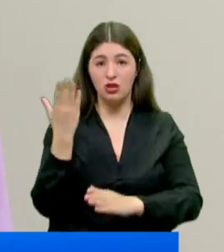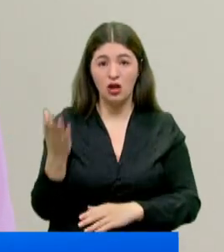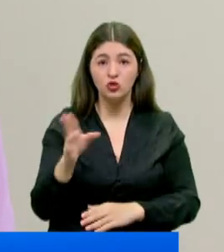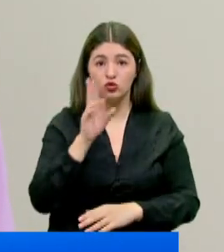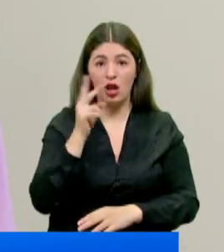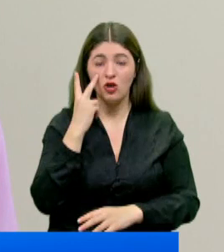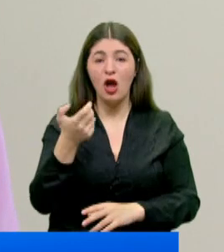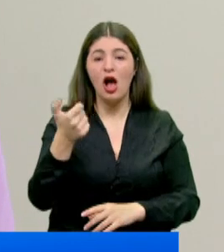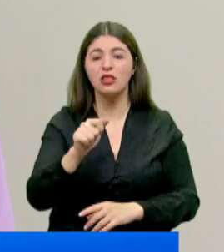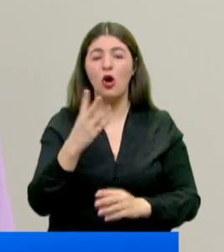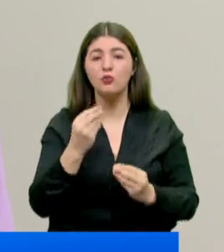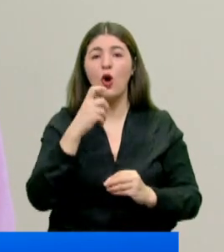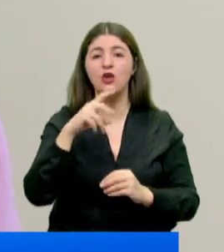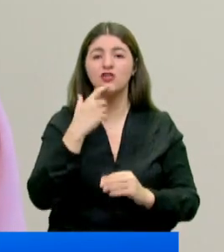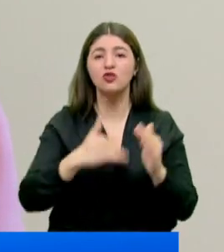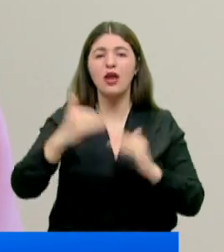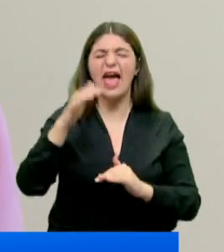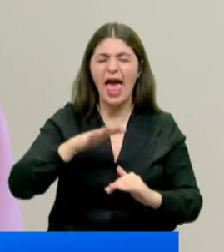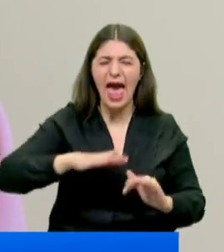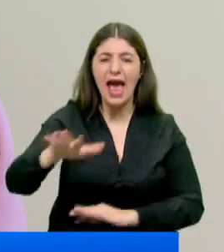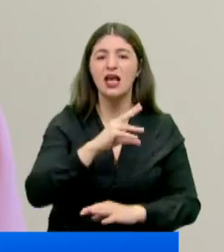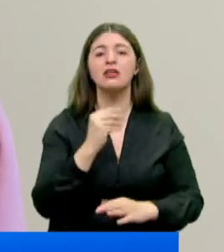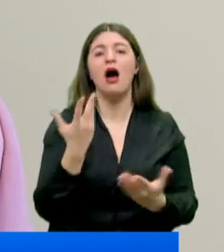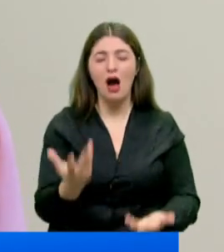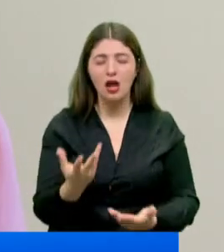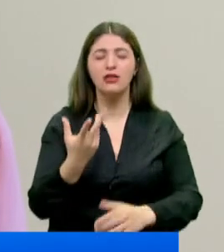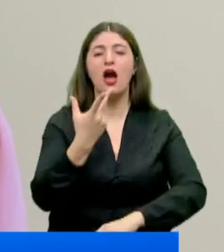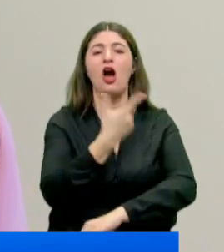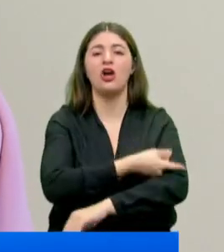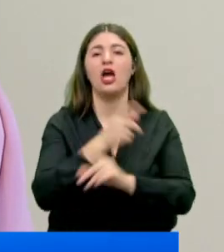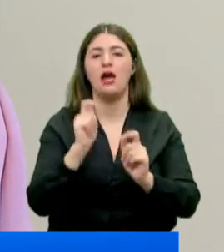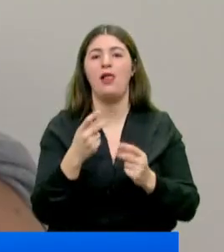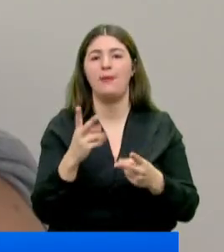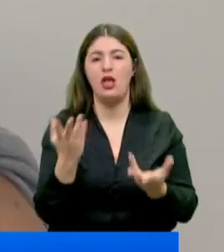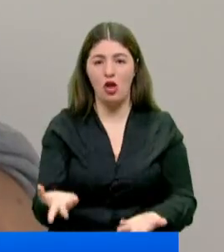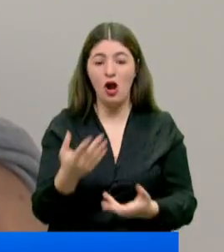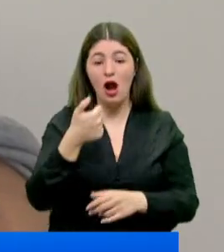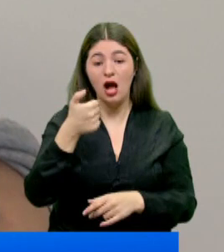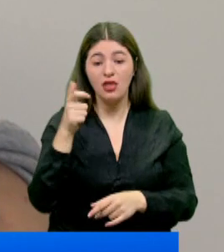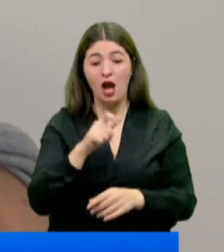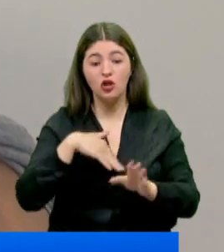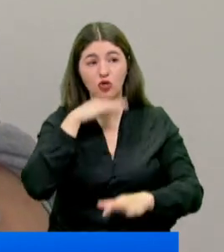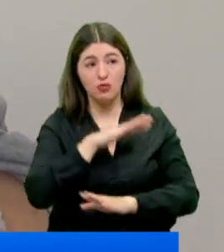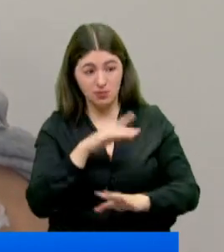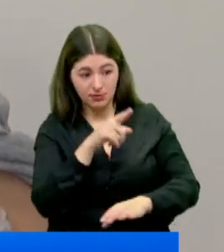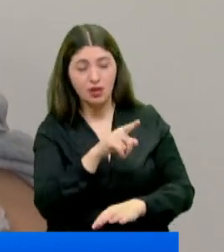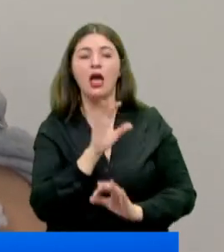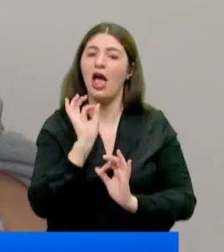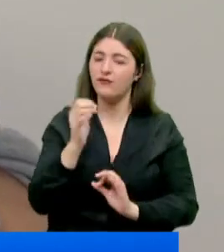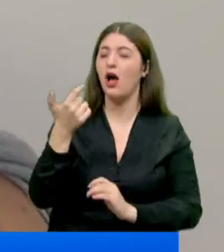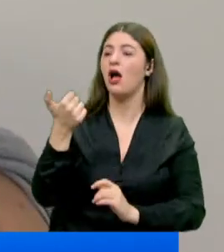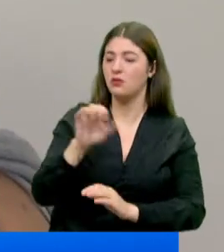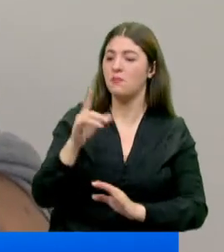altı ayını doldurmuş 18 yaş üzeri herkesi artık yontech aşısı yapılabiliyor altı ayını doldurmuş müdürümüz